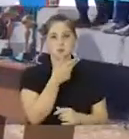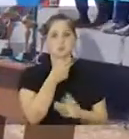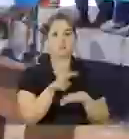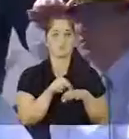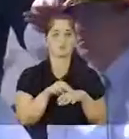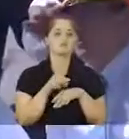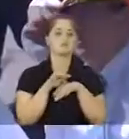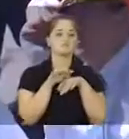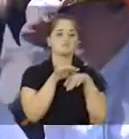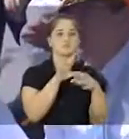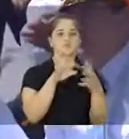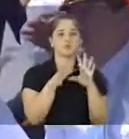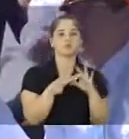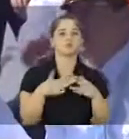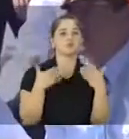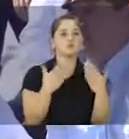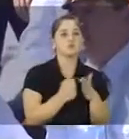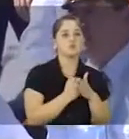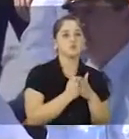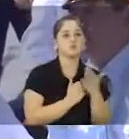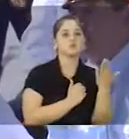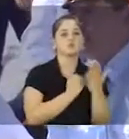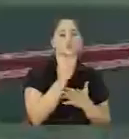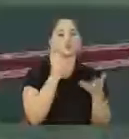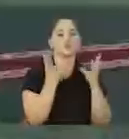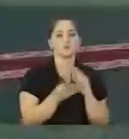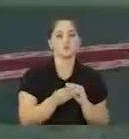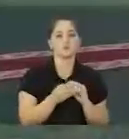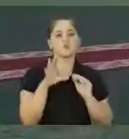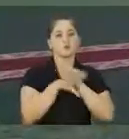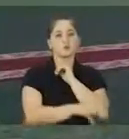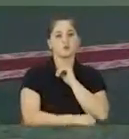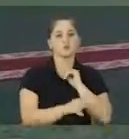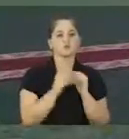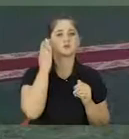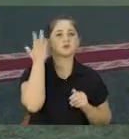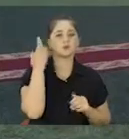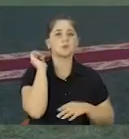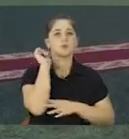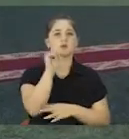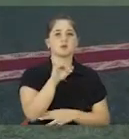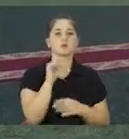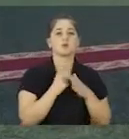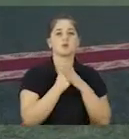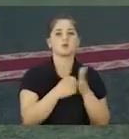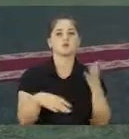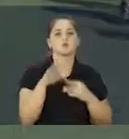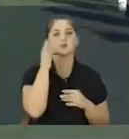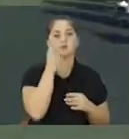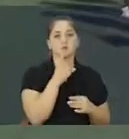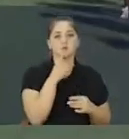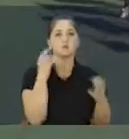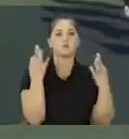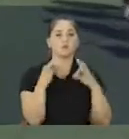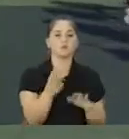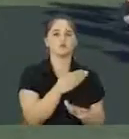Караганды провожали олимпийцев, желая добиться высоких результатов. В конечном итоге стремление к победе и поддержка всех казахстанцев